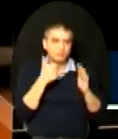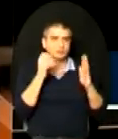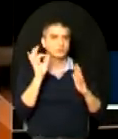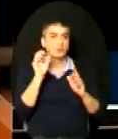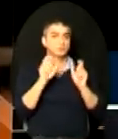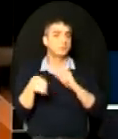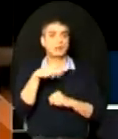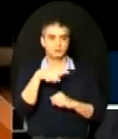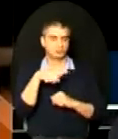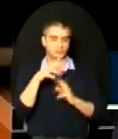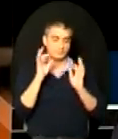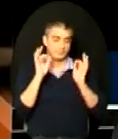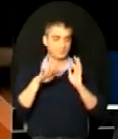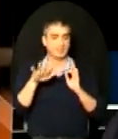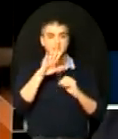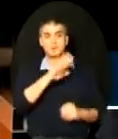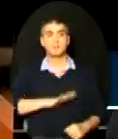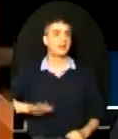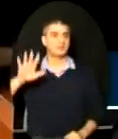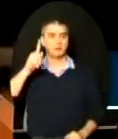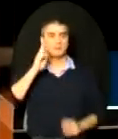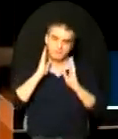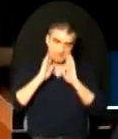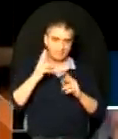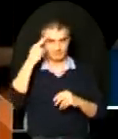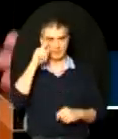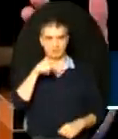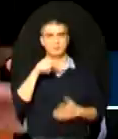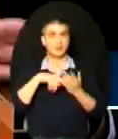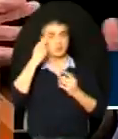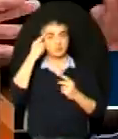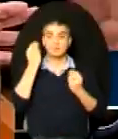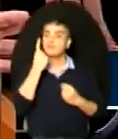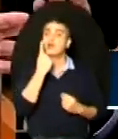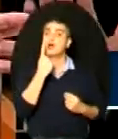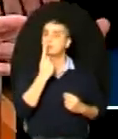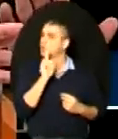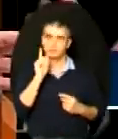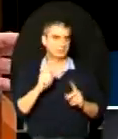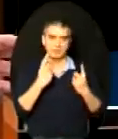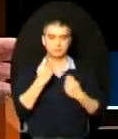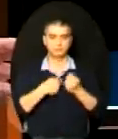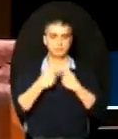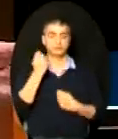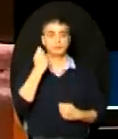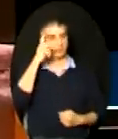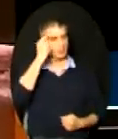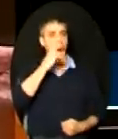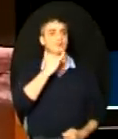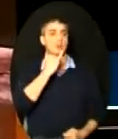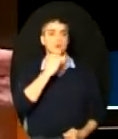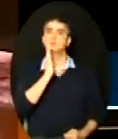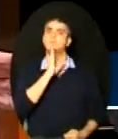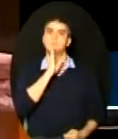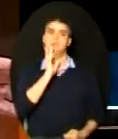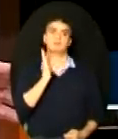60% מהאוכלוסייה, במיוחד באזורי הפריפריה, שמאמינים ברעיון הזה, כי הם יודעים שדבר אחד לא צריך לקרות, זה מסחר בשבת. בתל אביב, נכון, זה